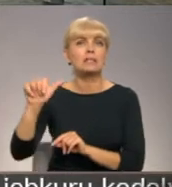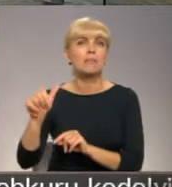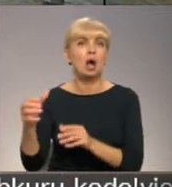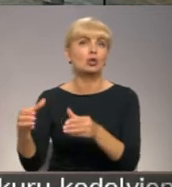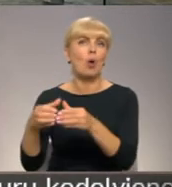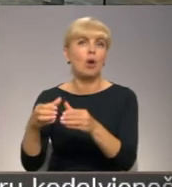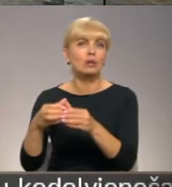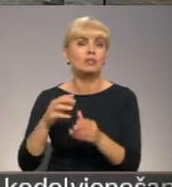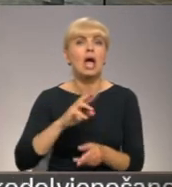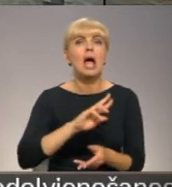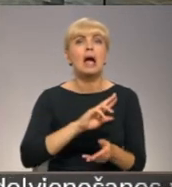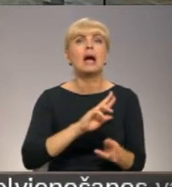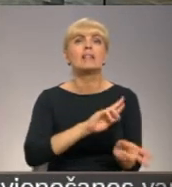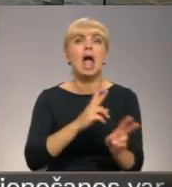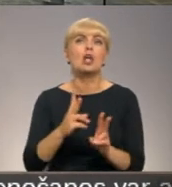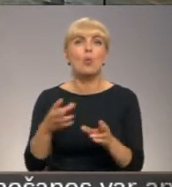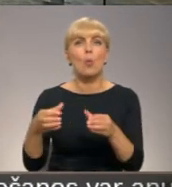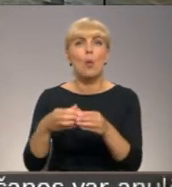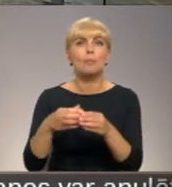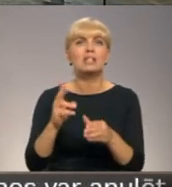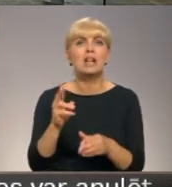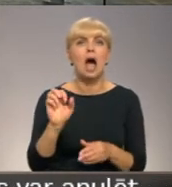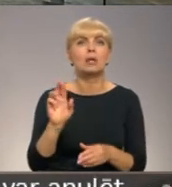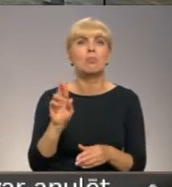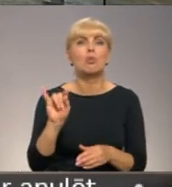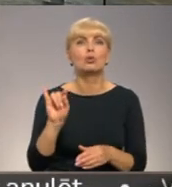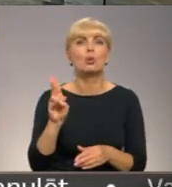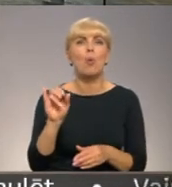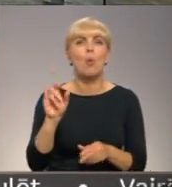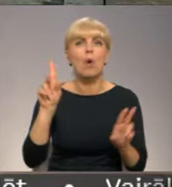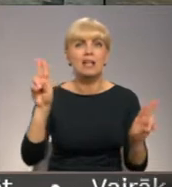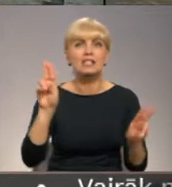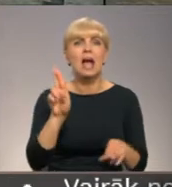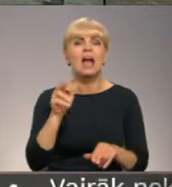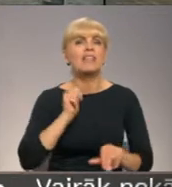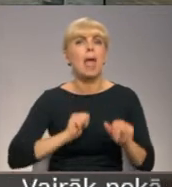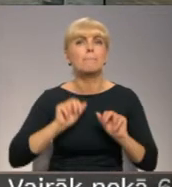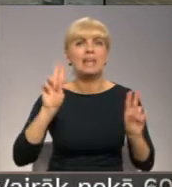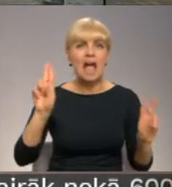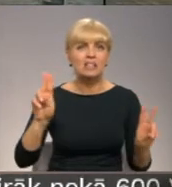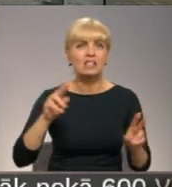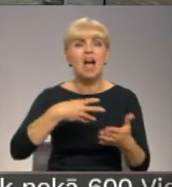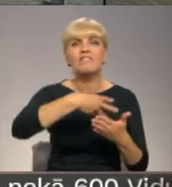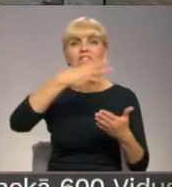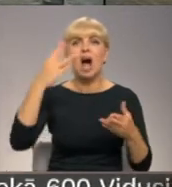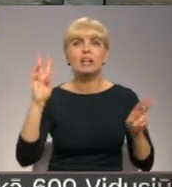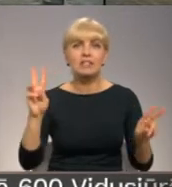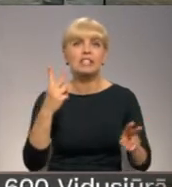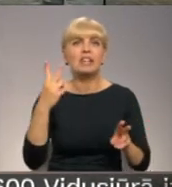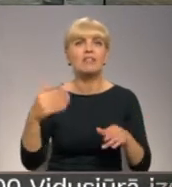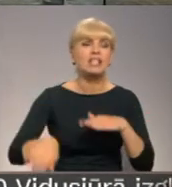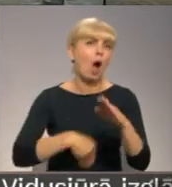Karbunkuls, Nemieris, Varavīks un divi jauktie kori LV un jaunākais Dublīnas kolektīvs koris Lai ir. Tas un kopa Nemieris